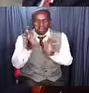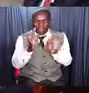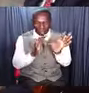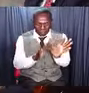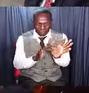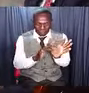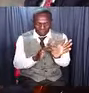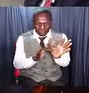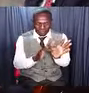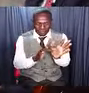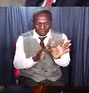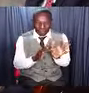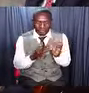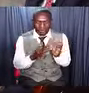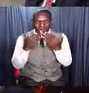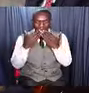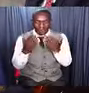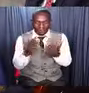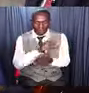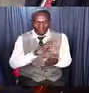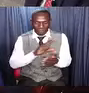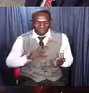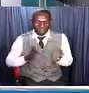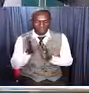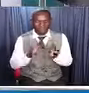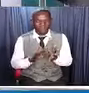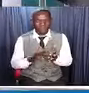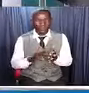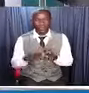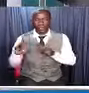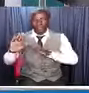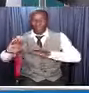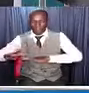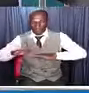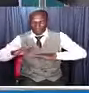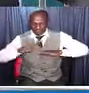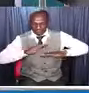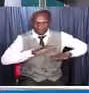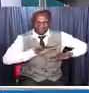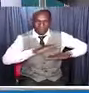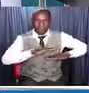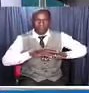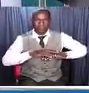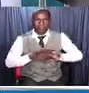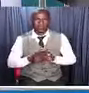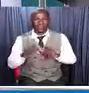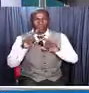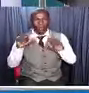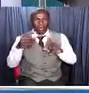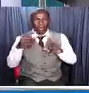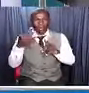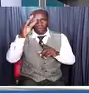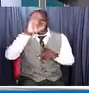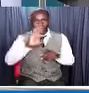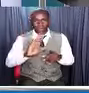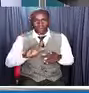Asante Bwana Yesu. Asante Bwana Yesu. Kwa hivyo tulia mahali ulipo. Therefore be settled wherever you are. Neno la Mungu. The